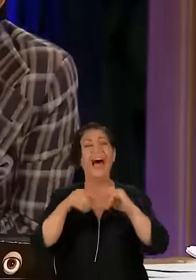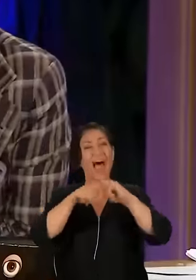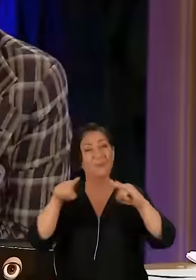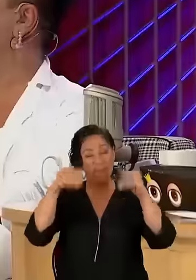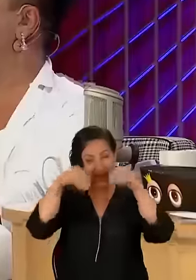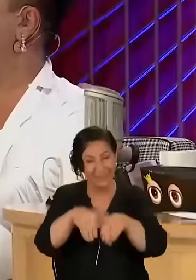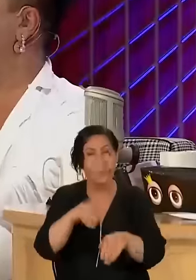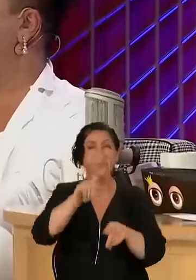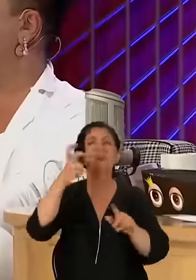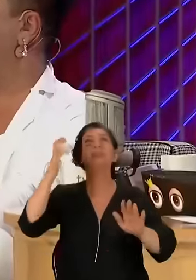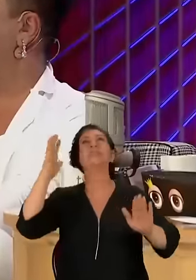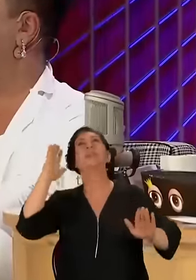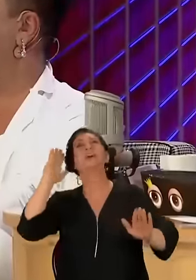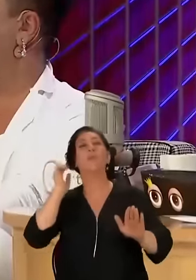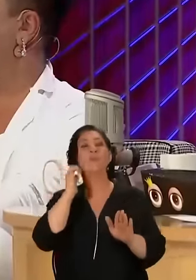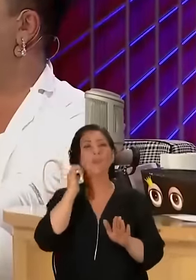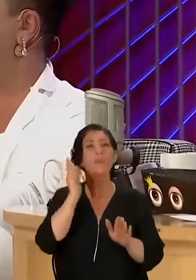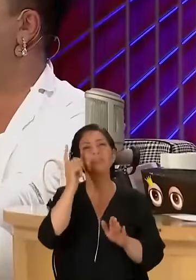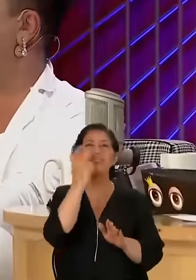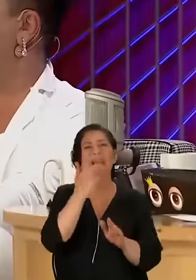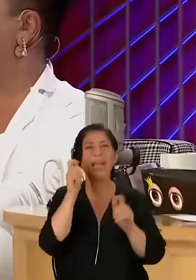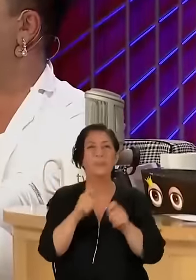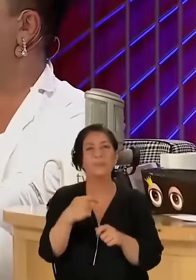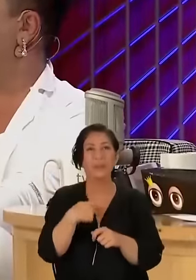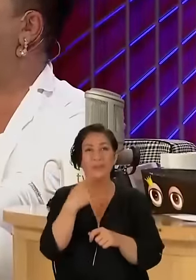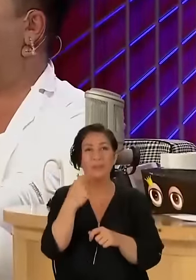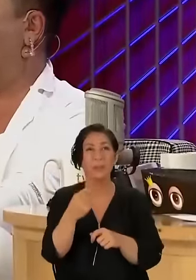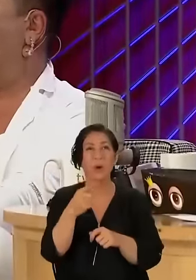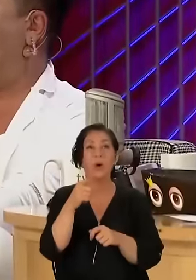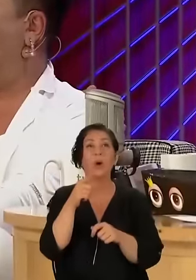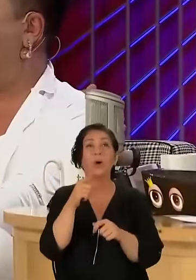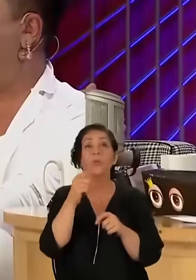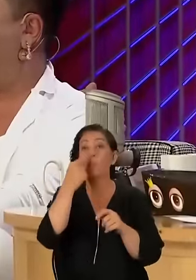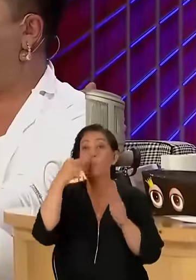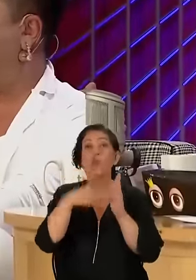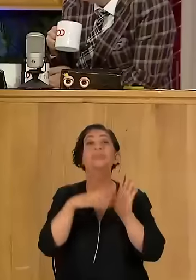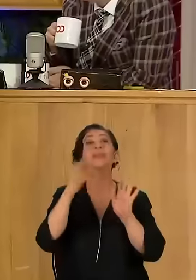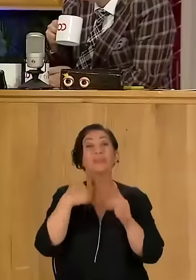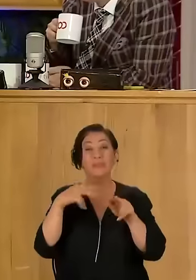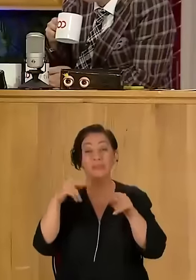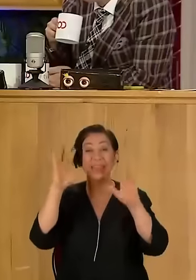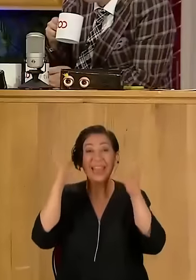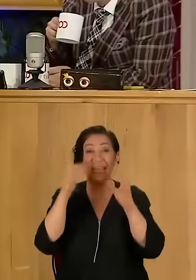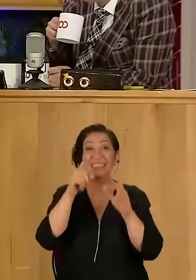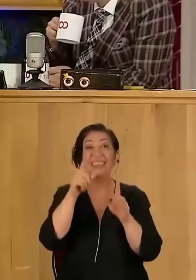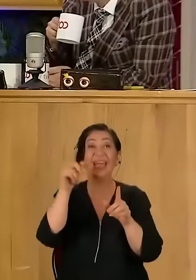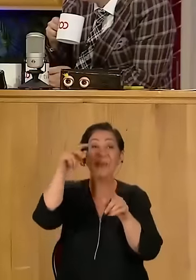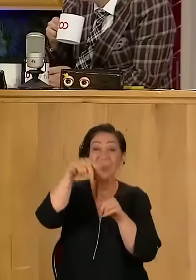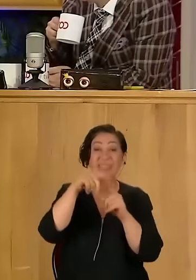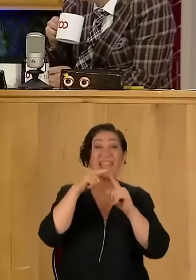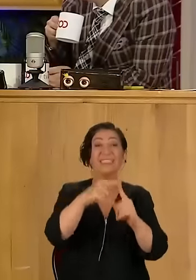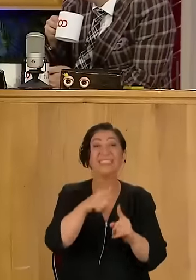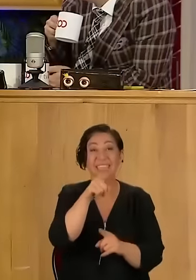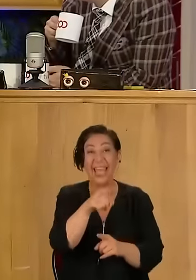Havuza girdim, o da güneşleniyor. Murat dedim bir şarkı yaptım ben dedim. Bulaşma dedim, benim gibi deliye dedim. Bindiririm seni babamın